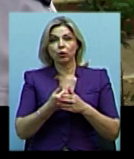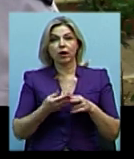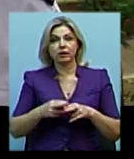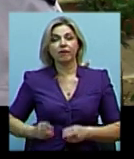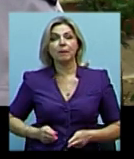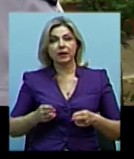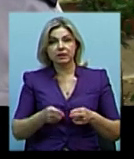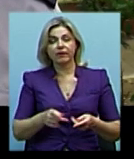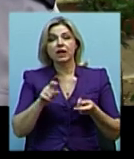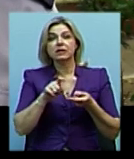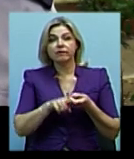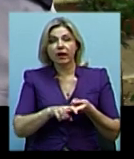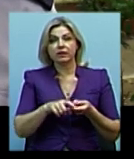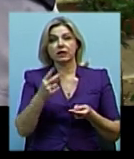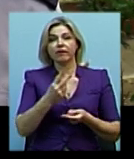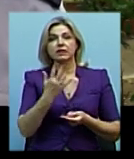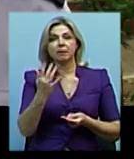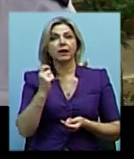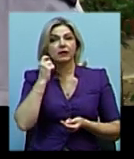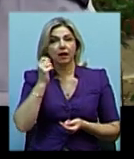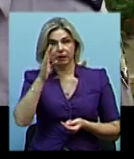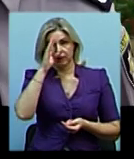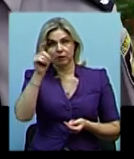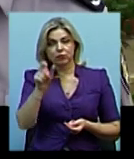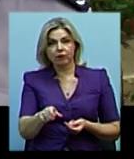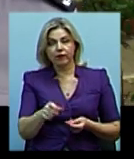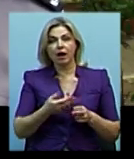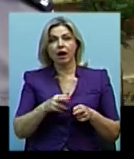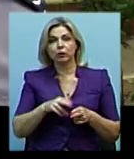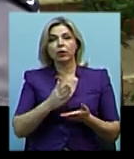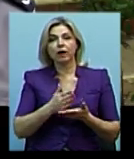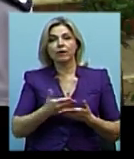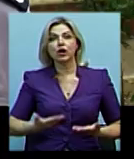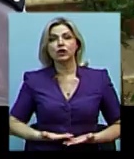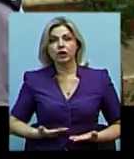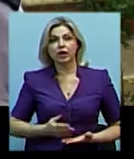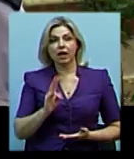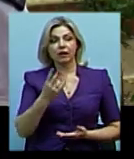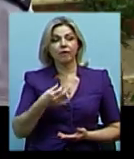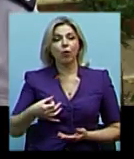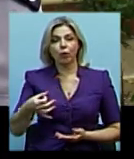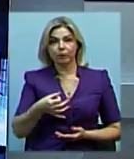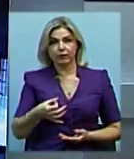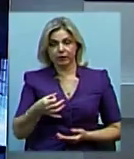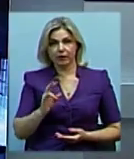злочину причетний 25-річний чоловік, який є мешканцем Миколаївського району Миколаївської області.